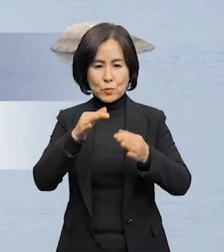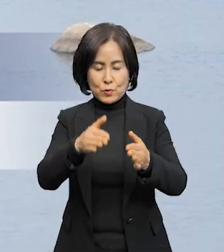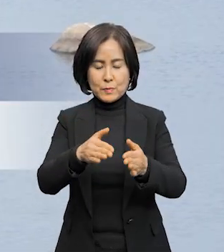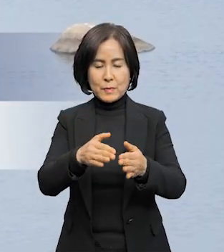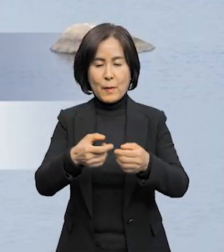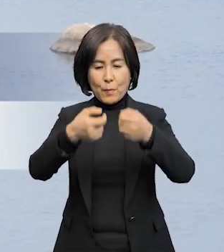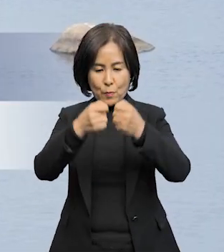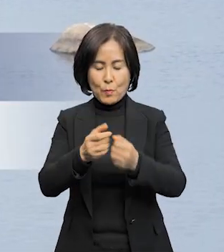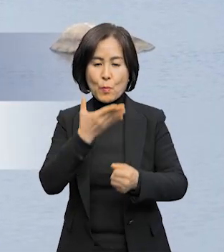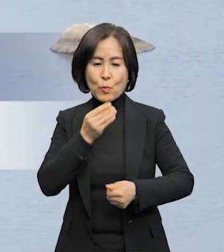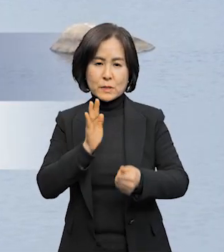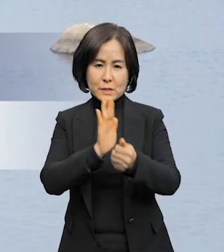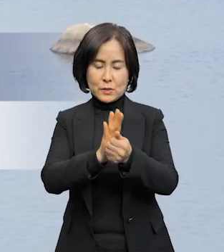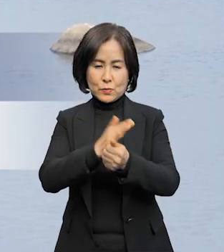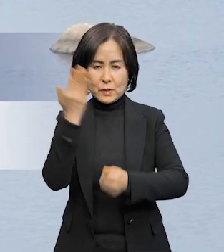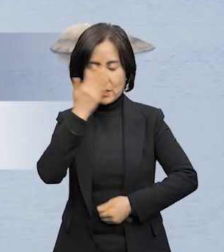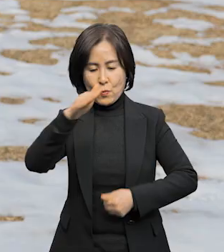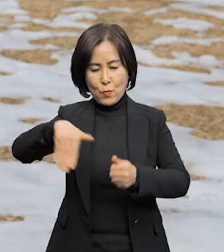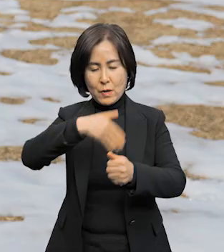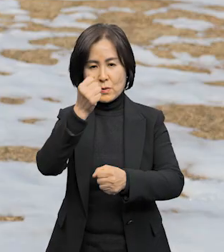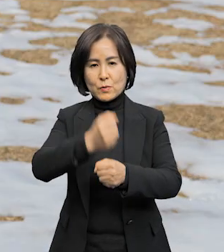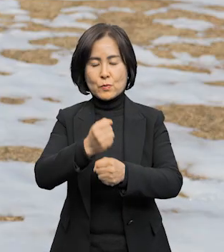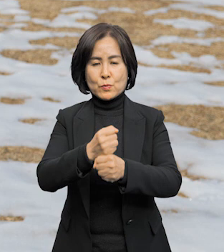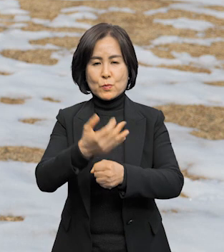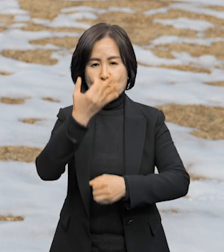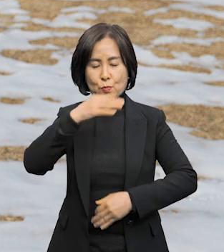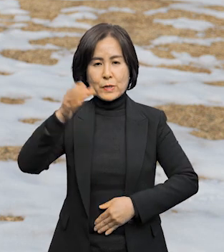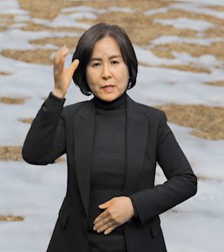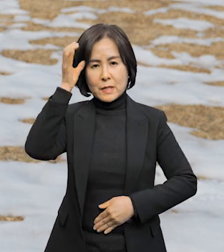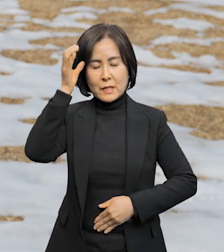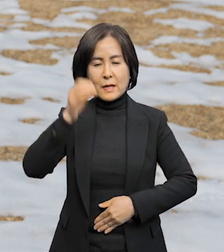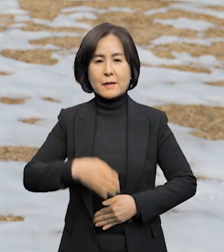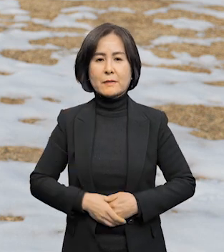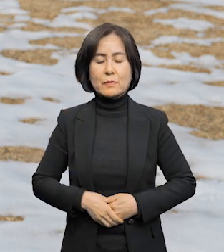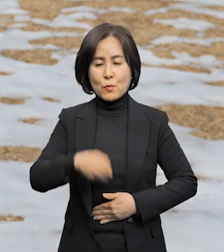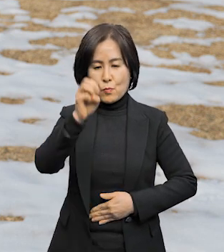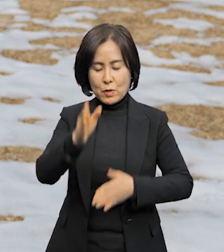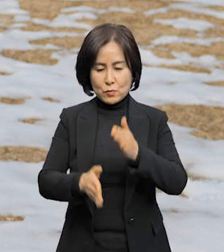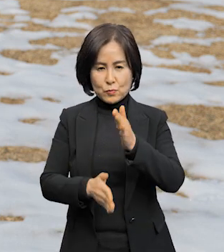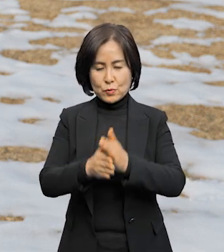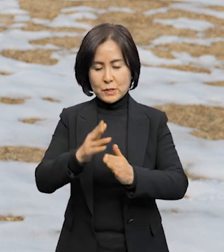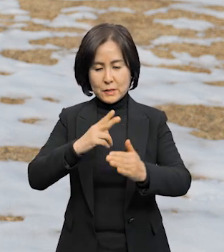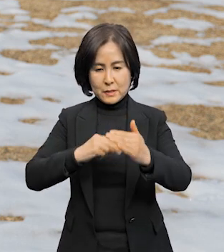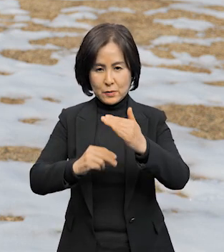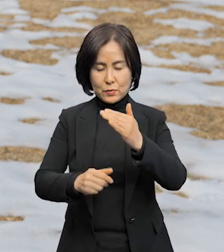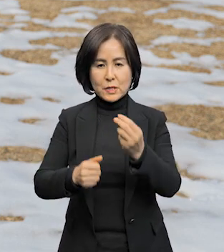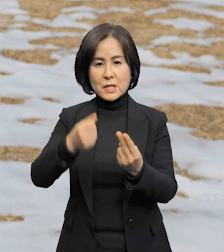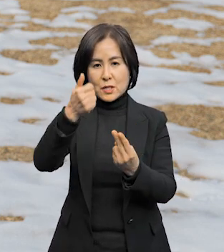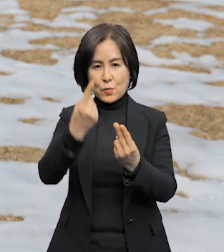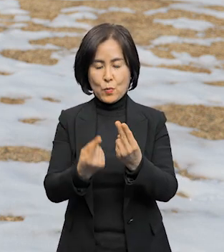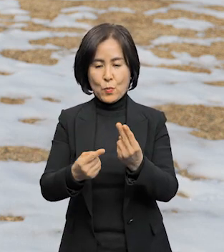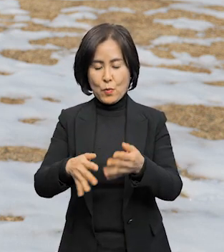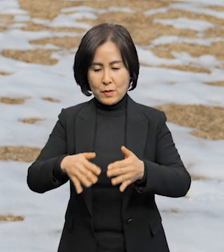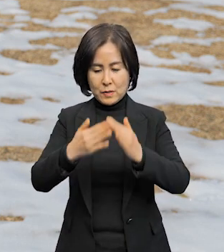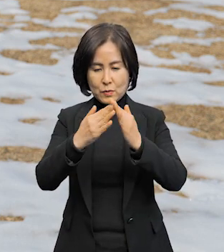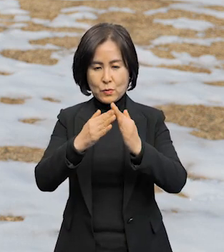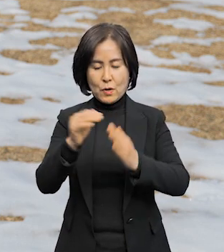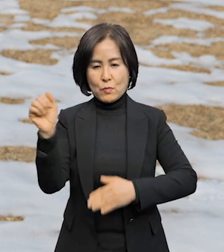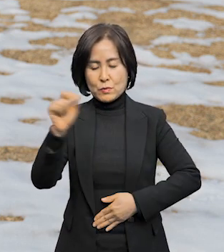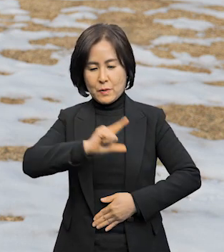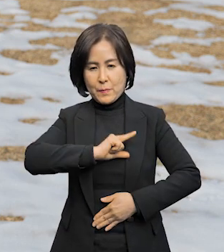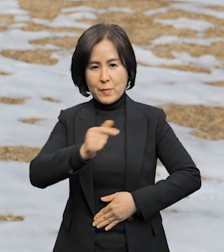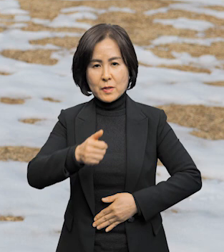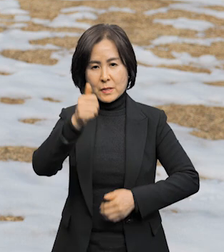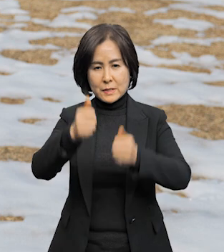조성에 큰 도움이 될 것으로 기대됩니다 이와 함께 광주시는 도시철도 2호선 건설과 운전면허 시험장